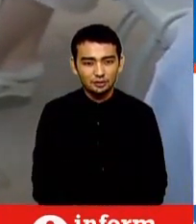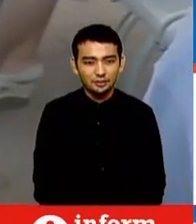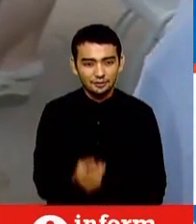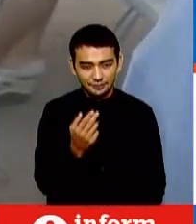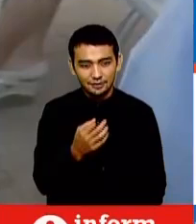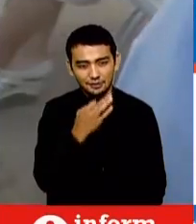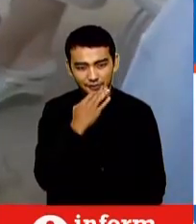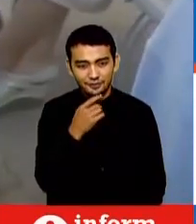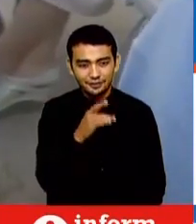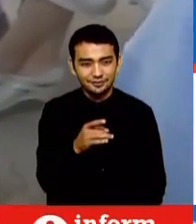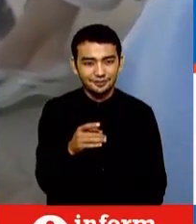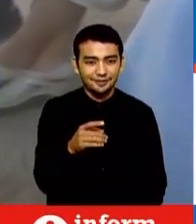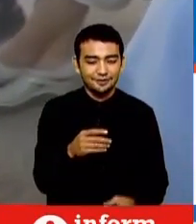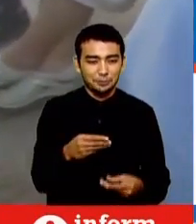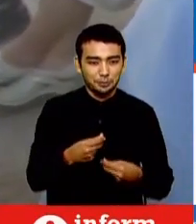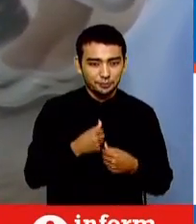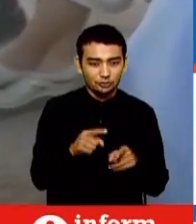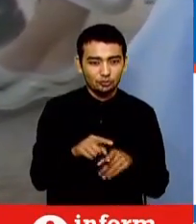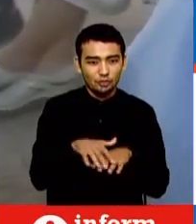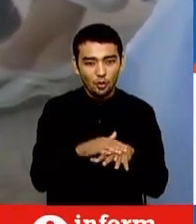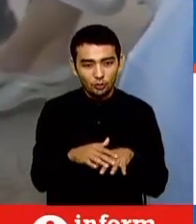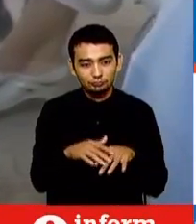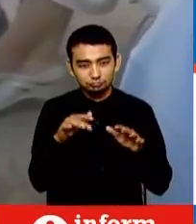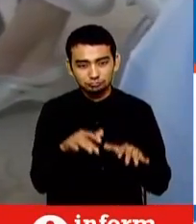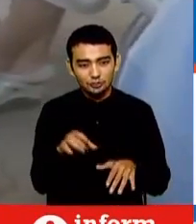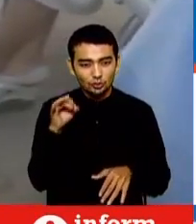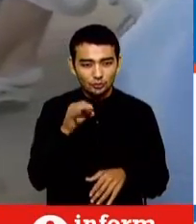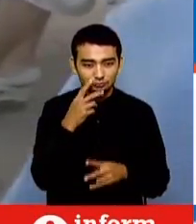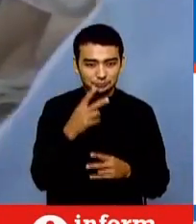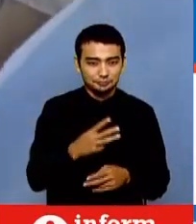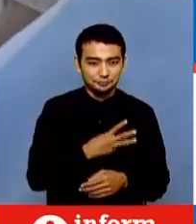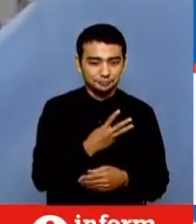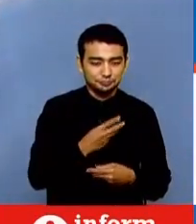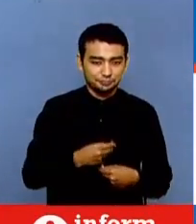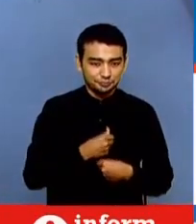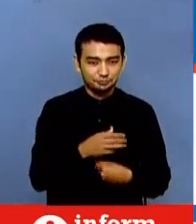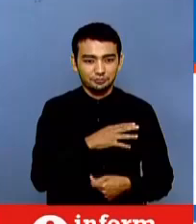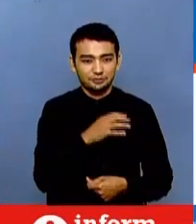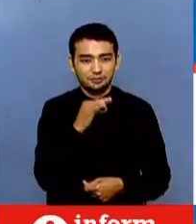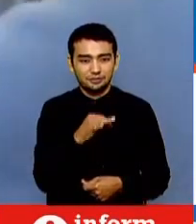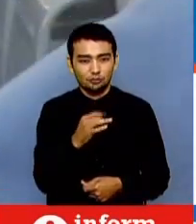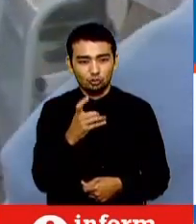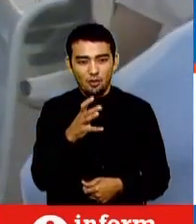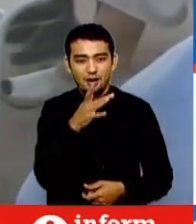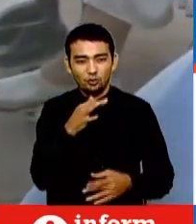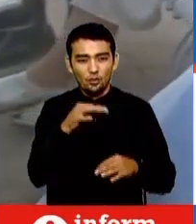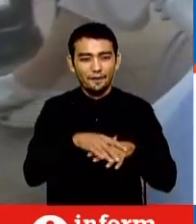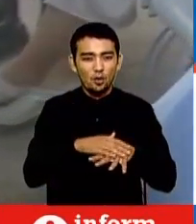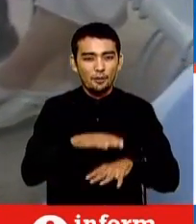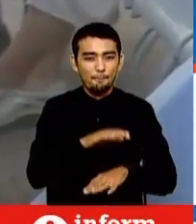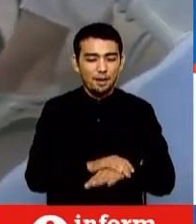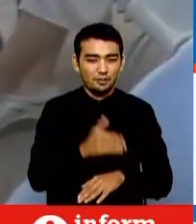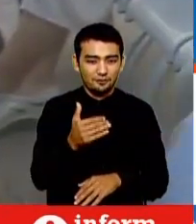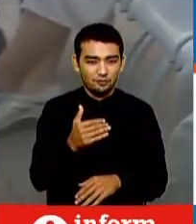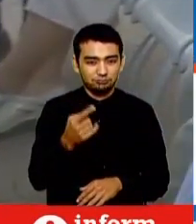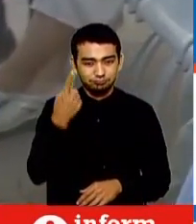ұнады. Осы шараның арқасында халықтың көңілі отырып қалды. Және жүзжылдық халық банктің